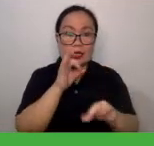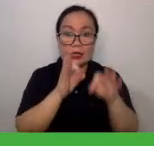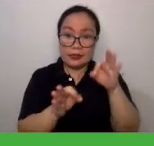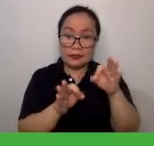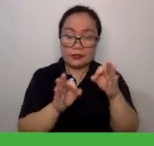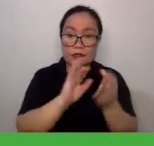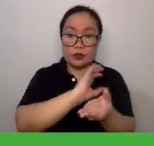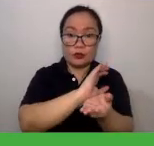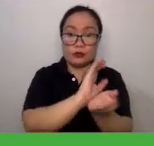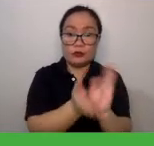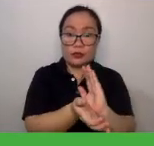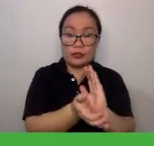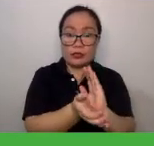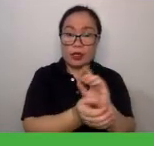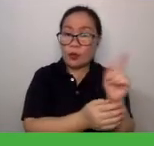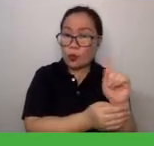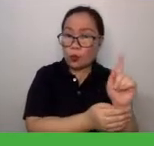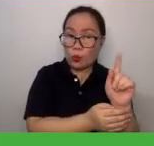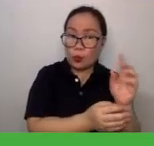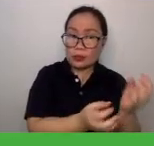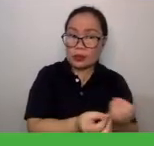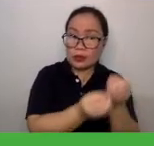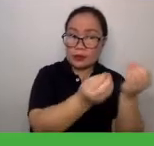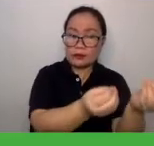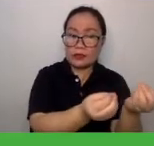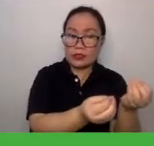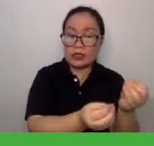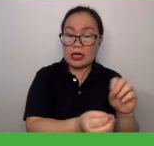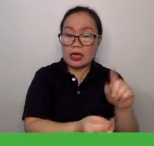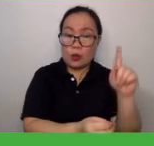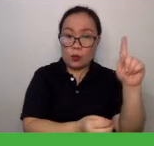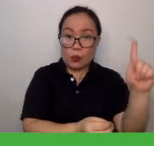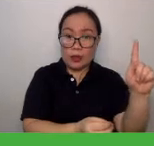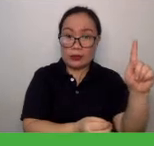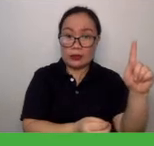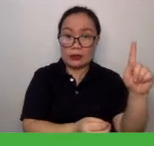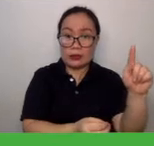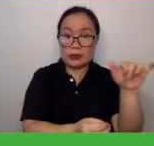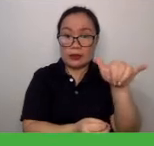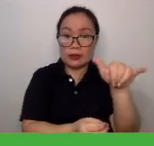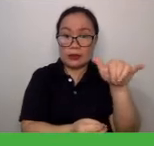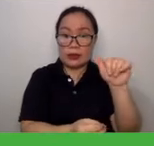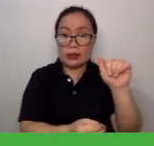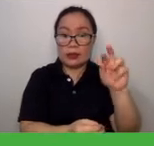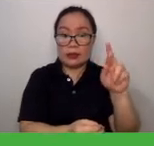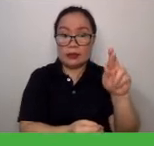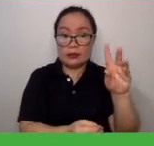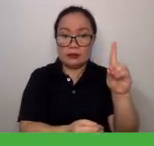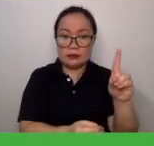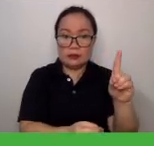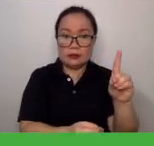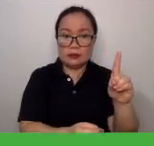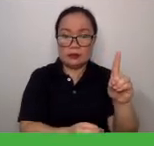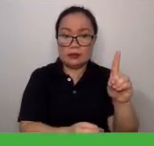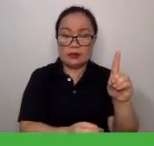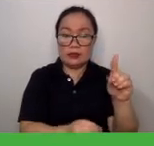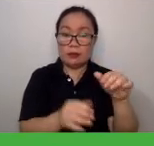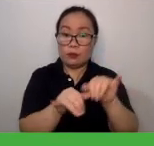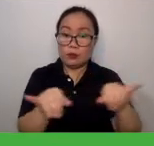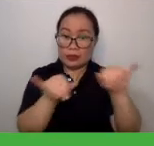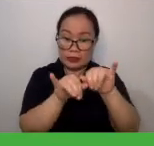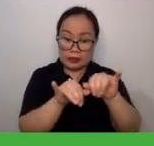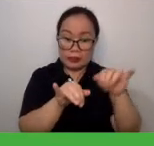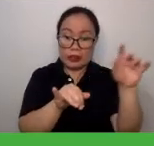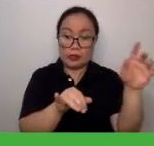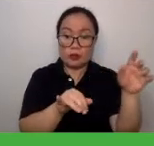kapag nagko-convert tayo, kung ano yung given mo, so since your given is 1 yard, dapat yun yung nasa